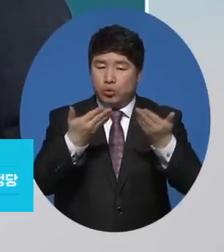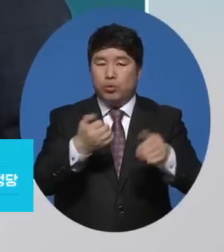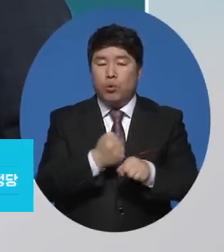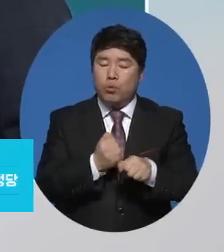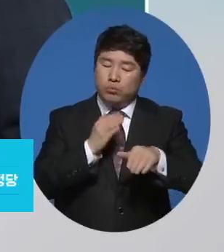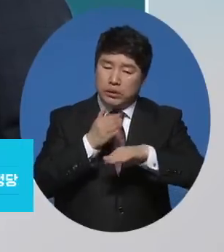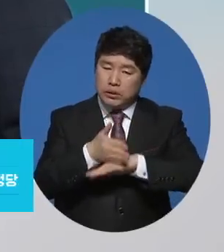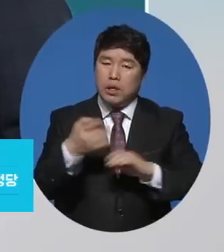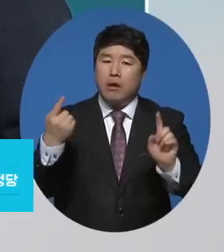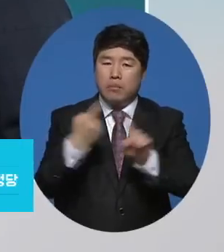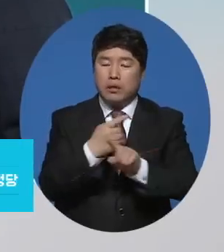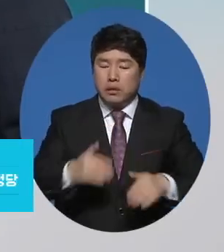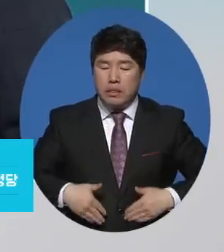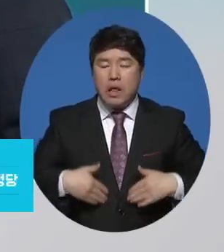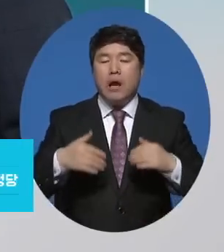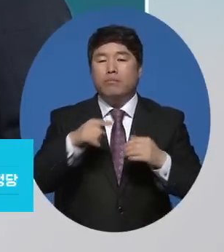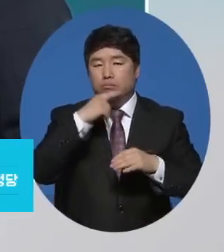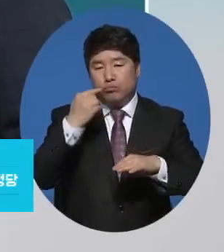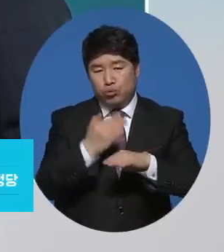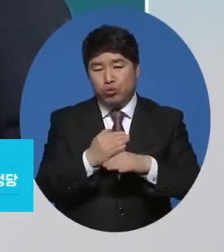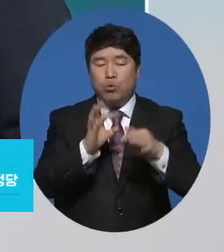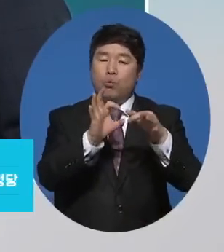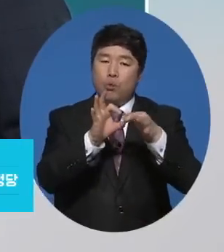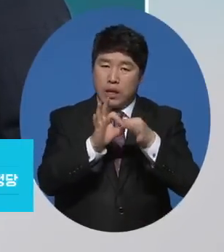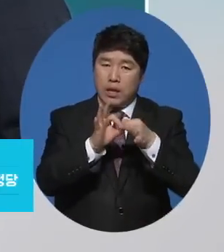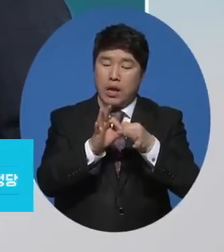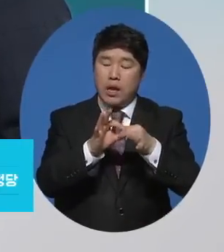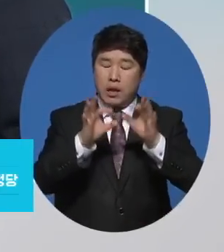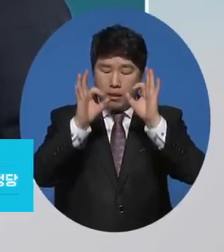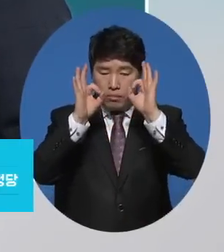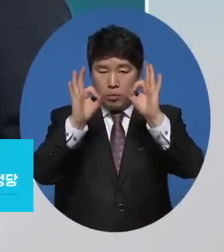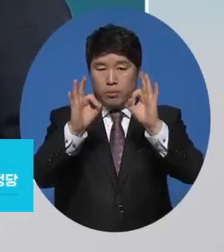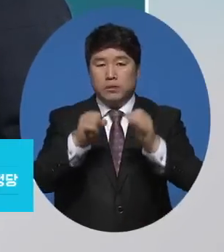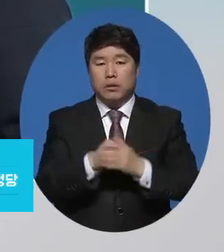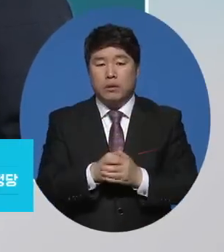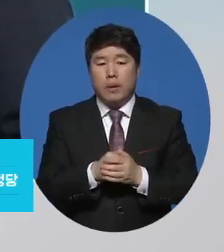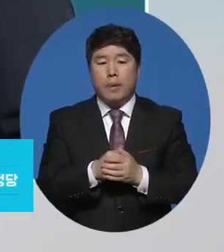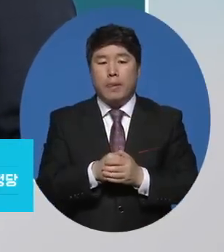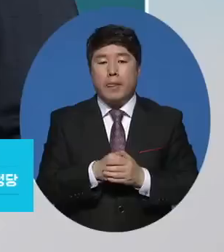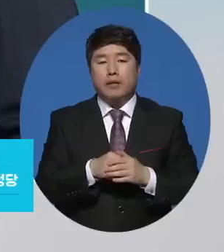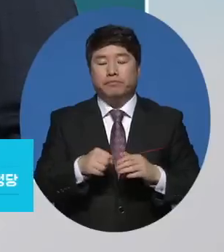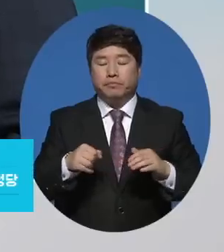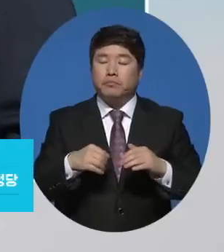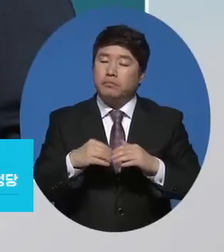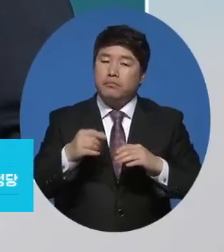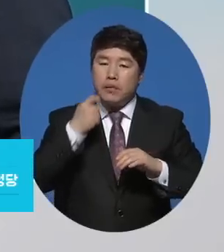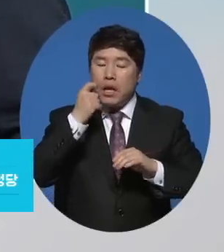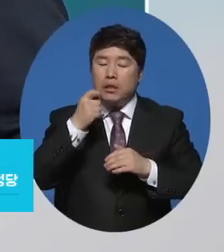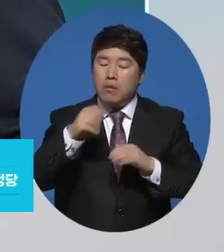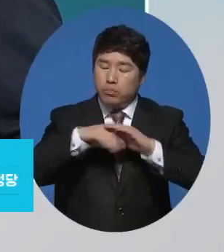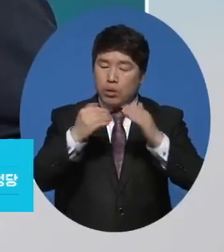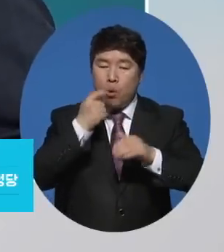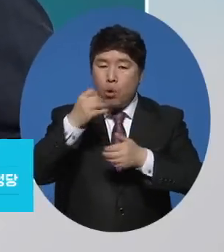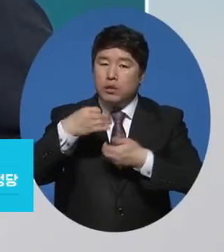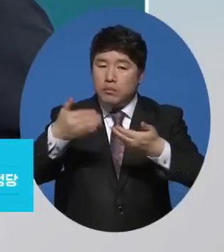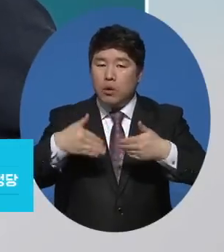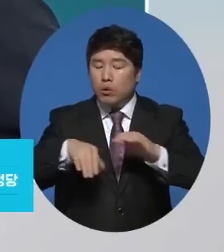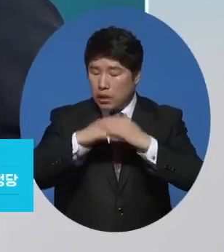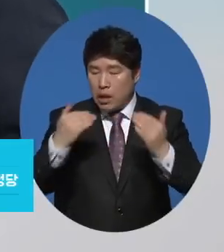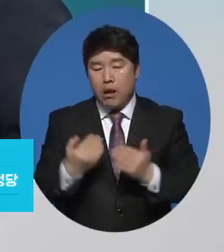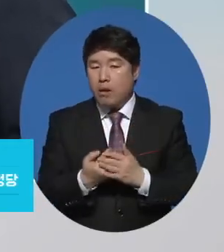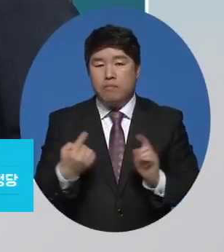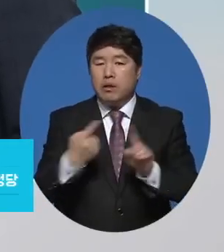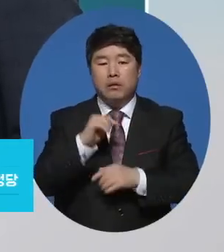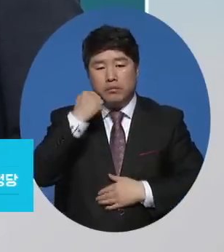바꿔서 남북 관계 이런 관계를 보면서 아니 모병제를 어떻게 한꺼번에 전환을 합 나보 말씀하시는